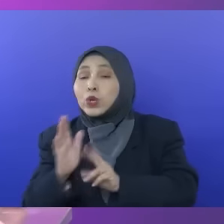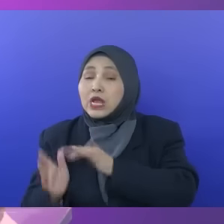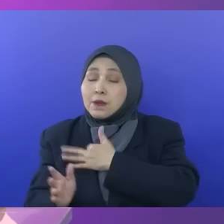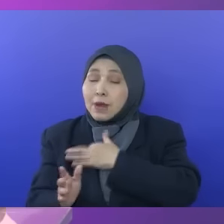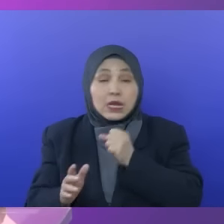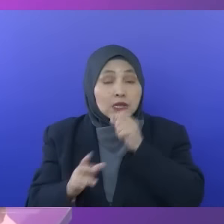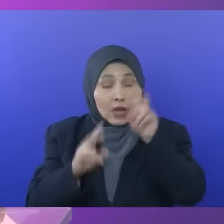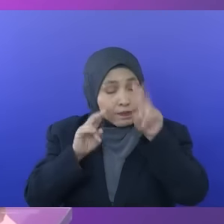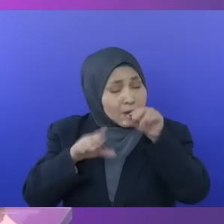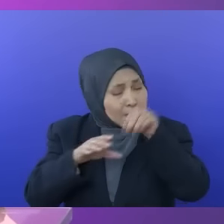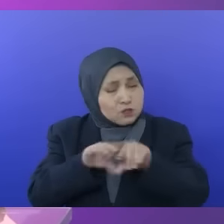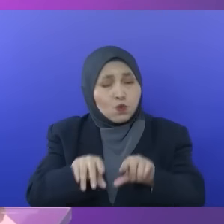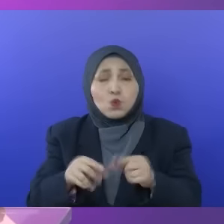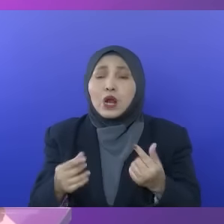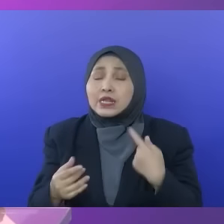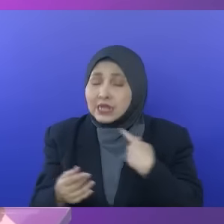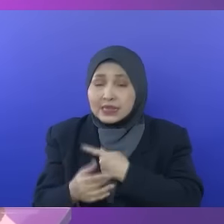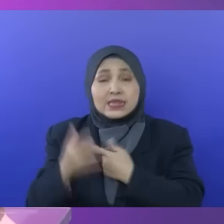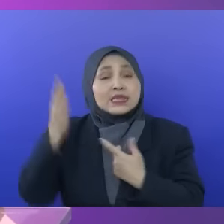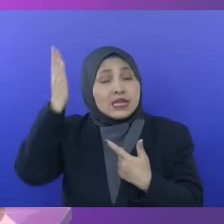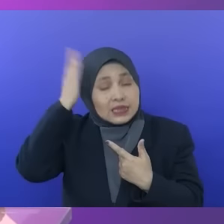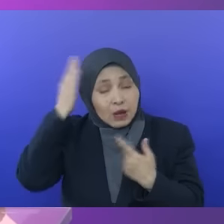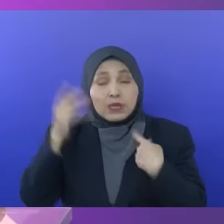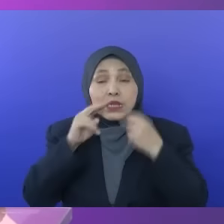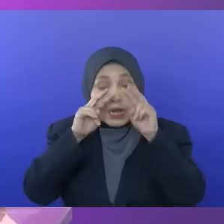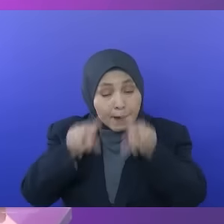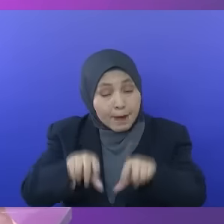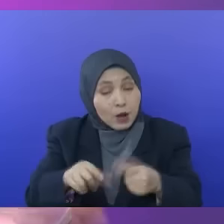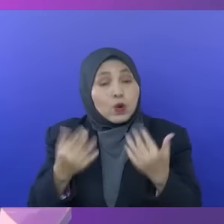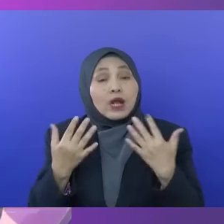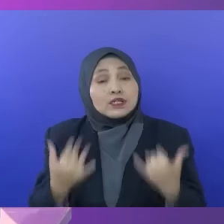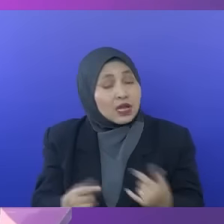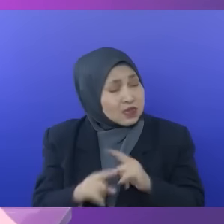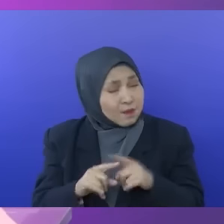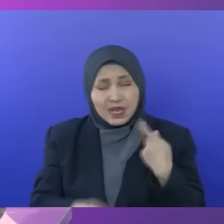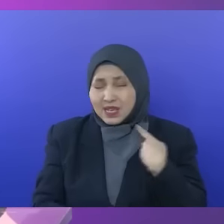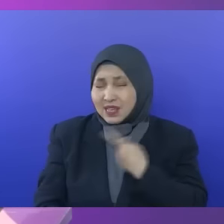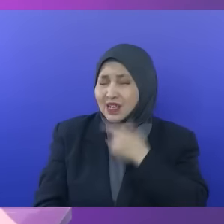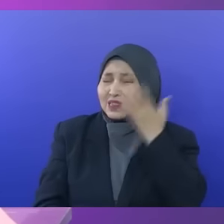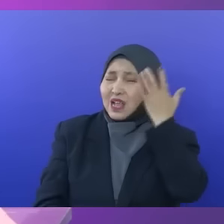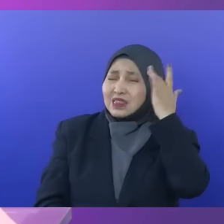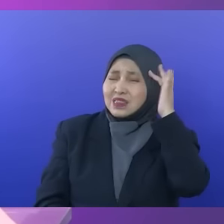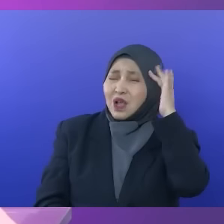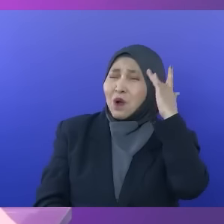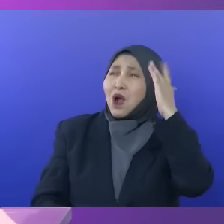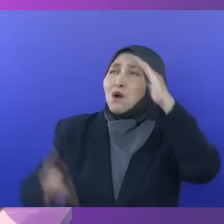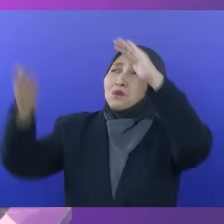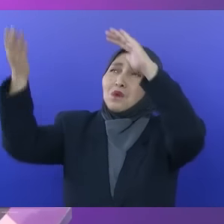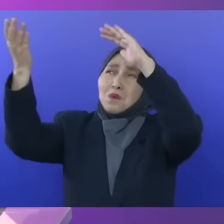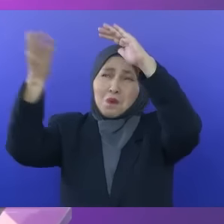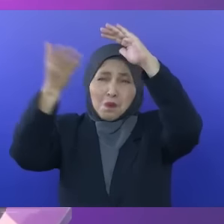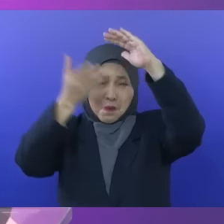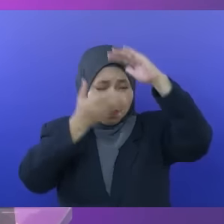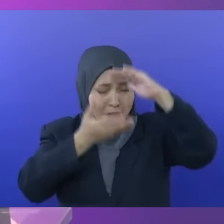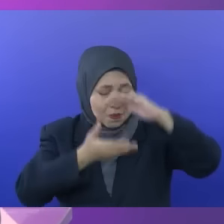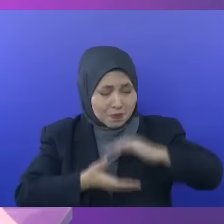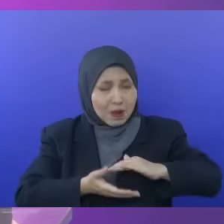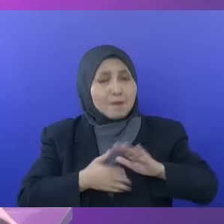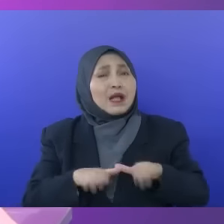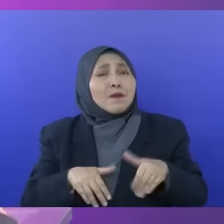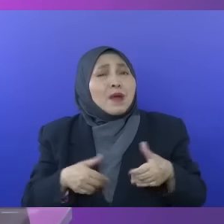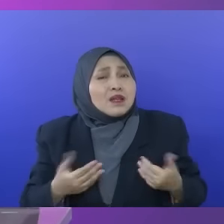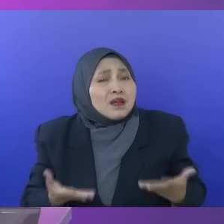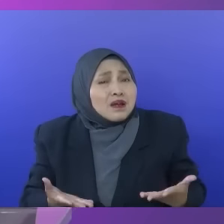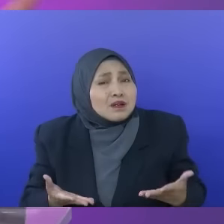Ustaz termasuk Qur'an ini walaupun kita tahu bahwa kita nampak Quran sekarang tapi dia tak tahu bahwa Bagaimana penurunan dari langit atas ke bawahnya Bagaimana